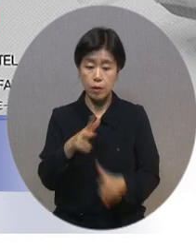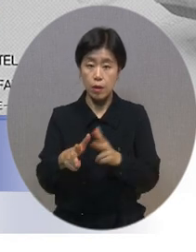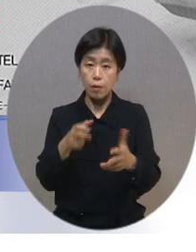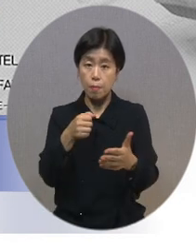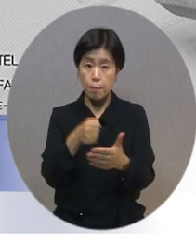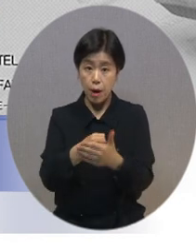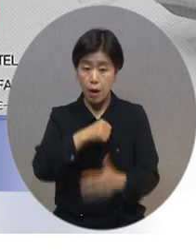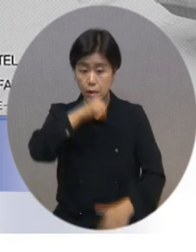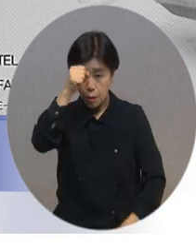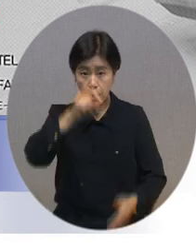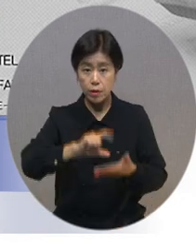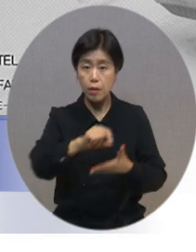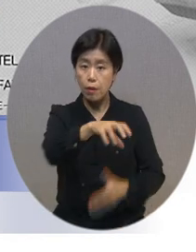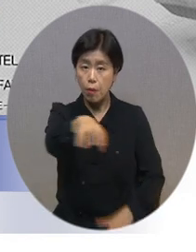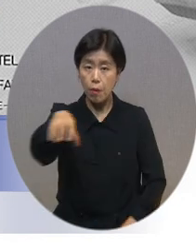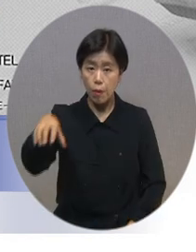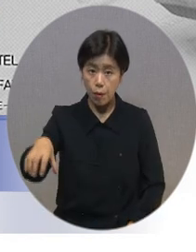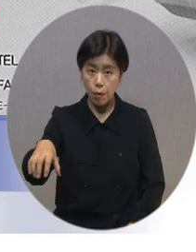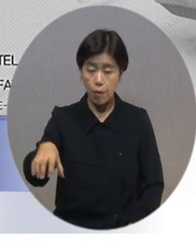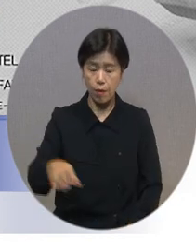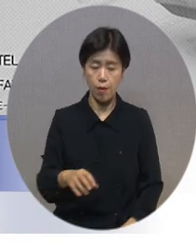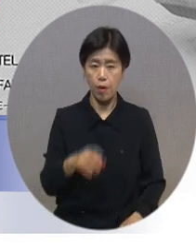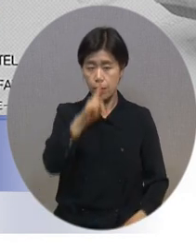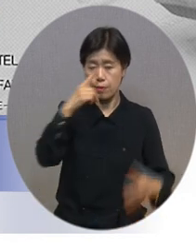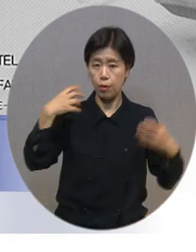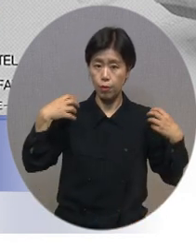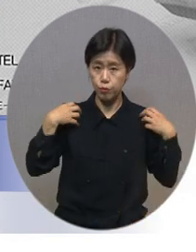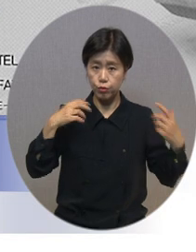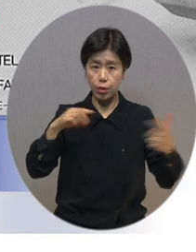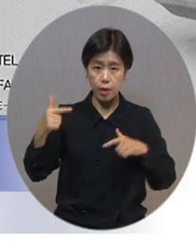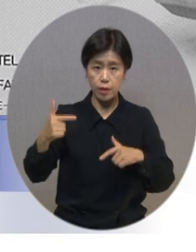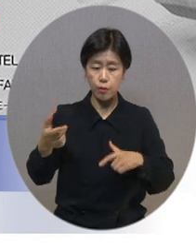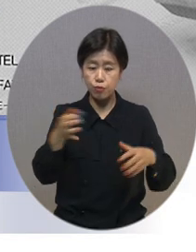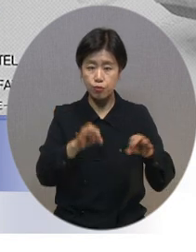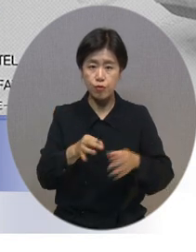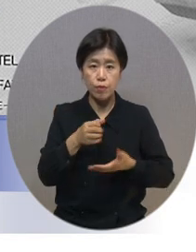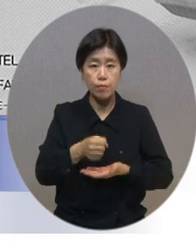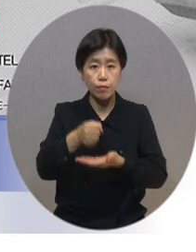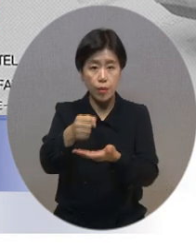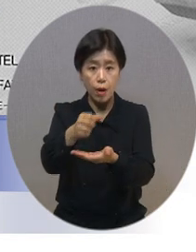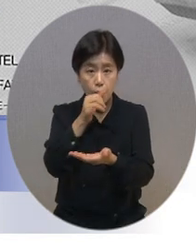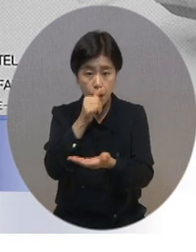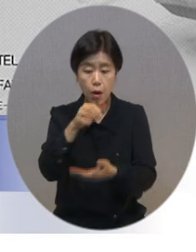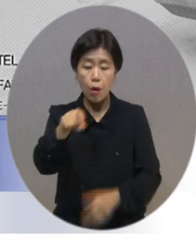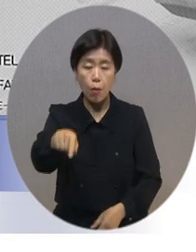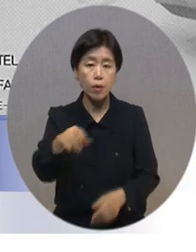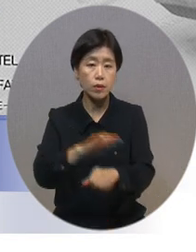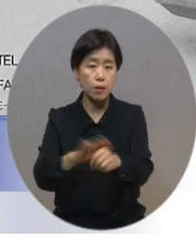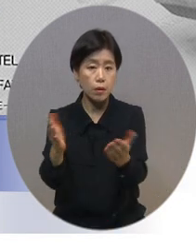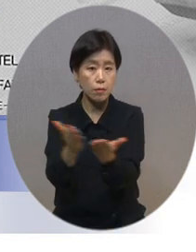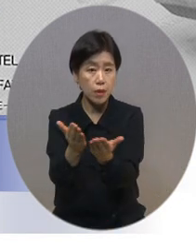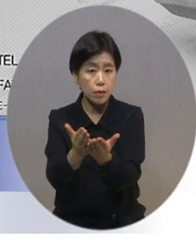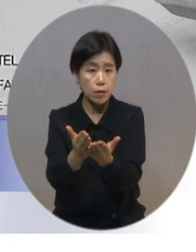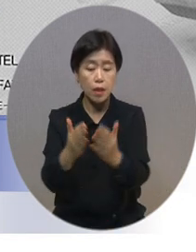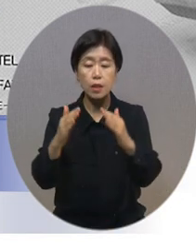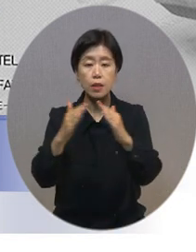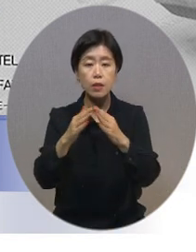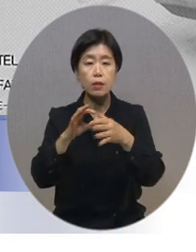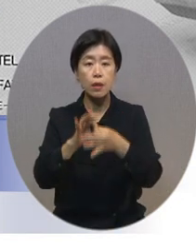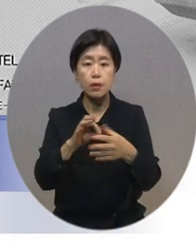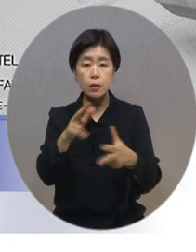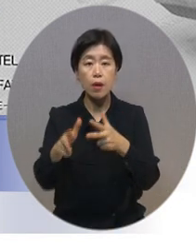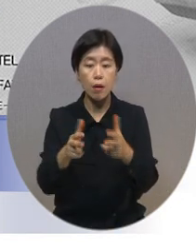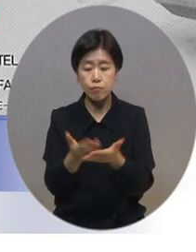지자체는 국가가 지원하는 주택 도시 기금 등을 통해 지역 여권에 맞는 특화 주택을 적재 적수에